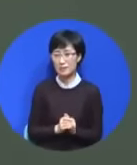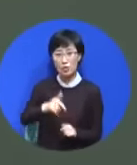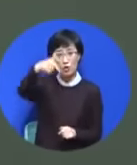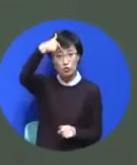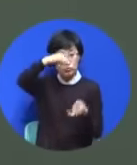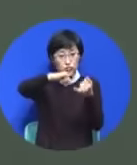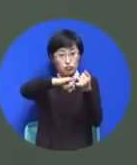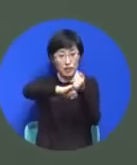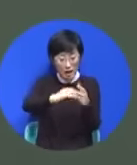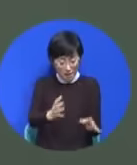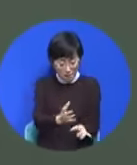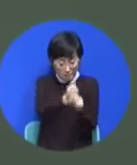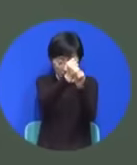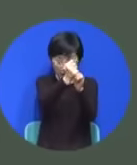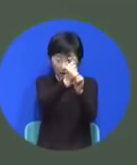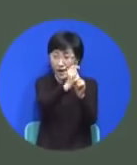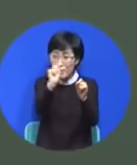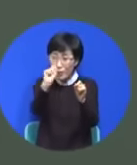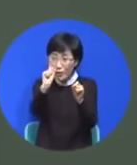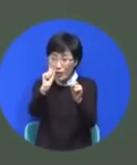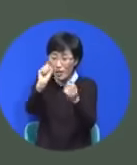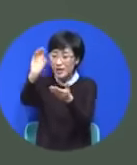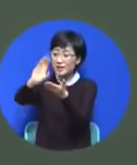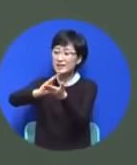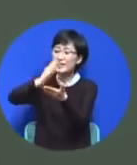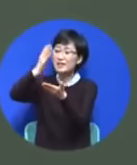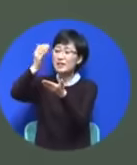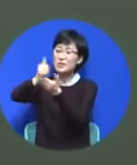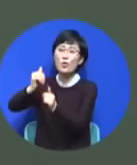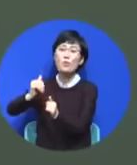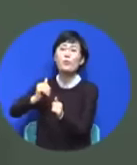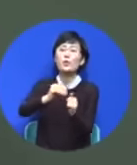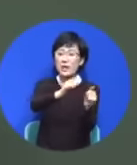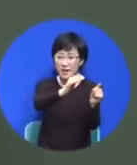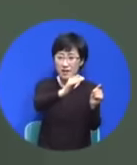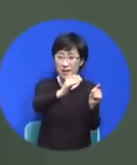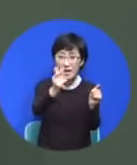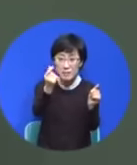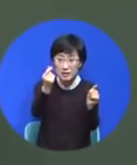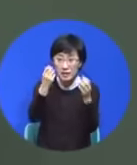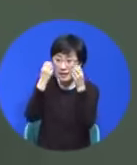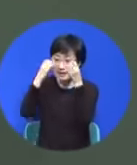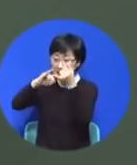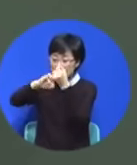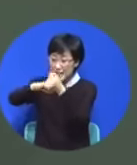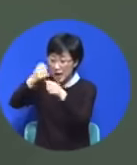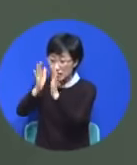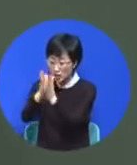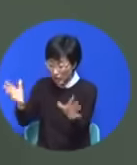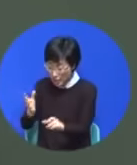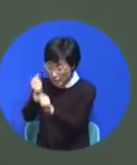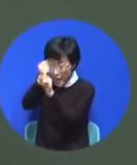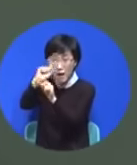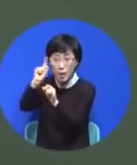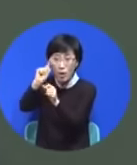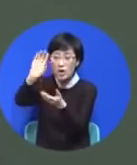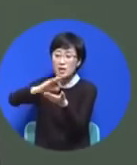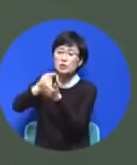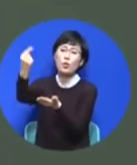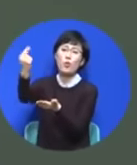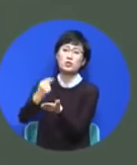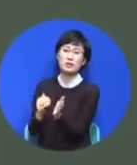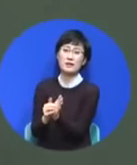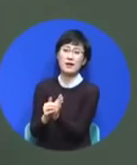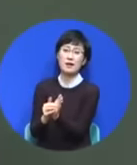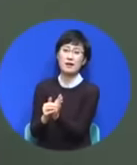그리스도를 보내겠다 신약성경 뭡니까 그리스도께서 오셨다 우리 인생의